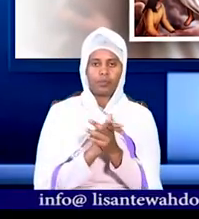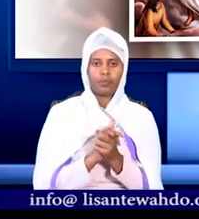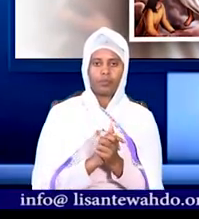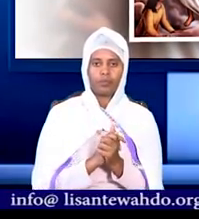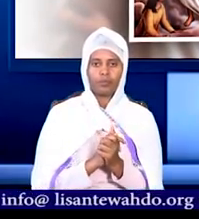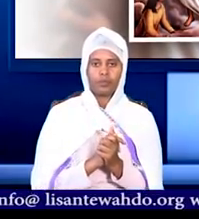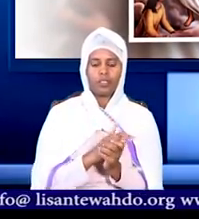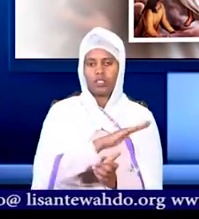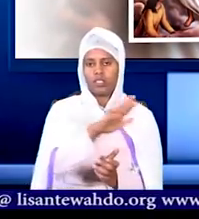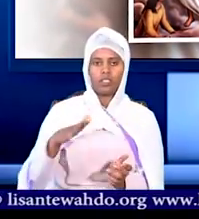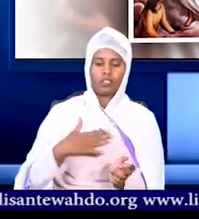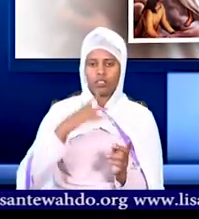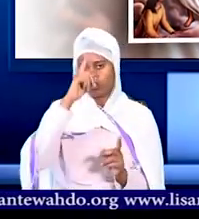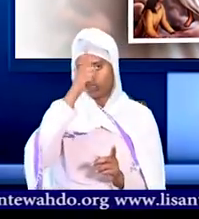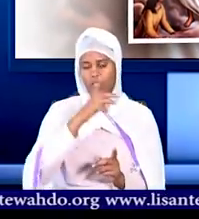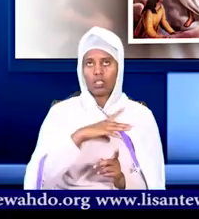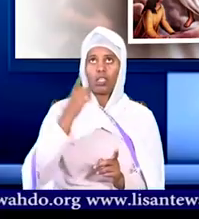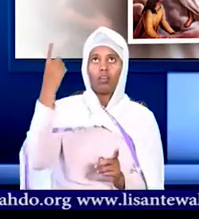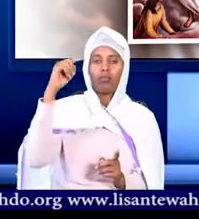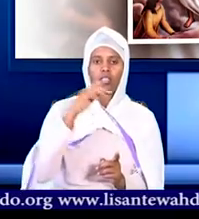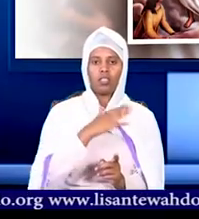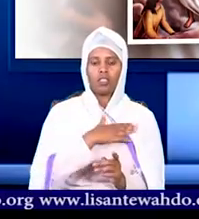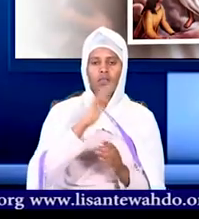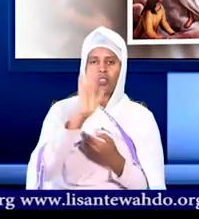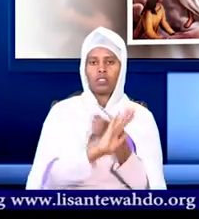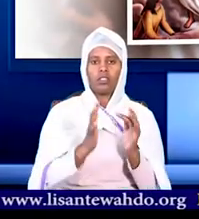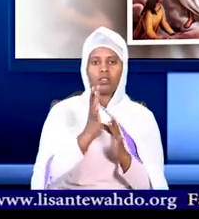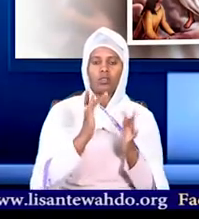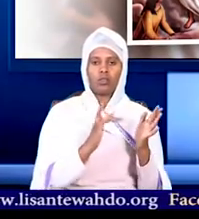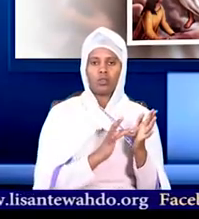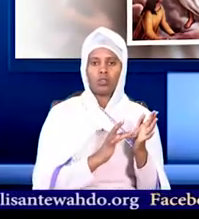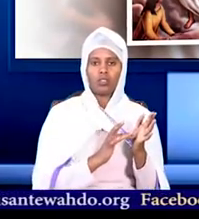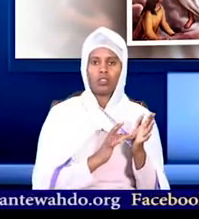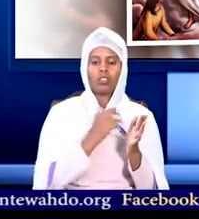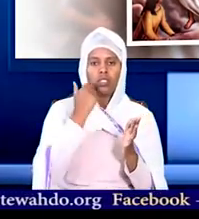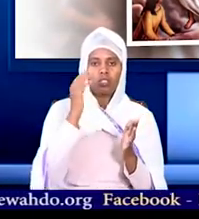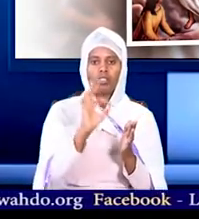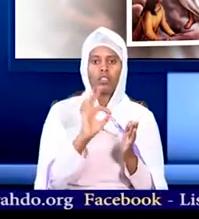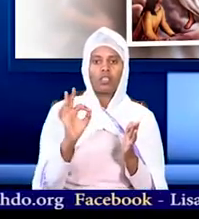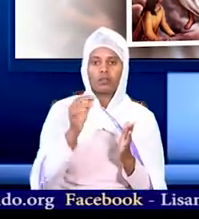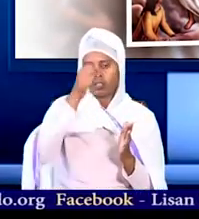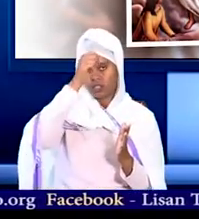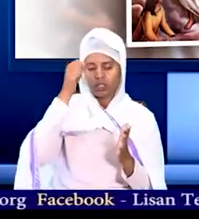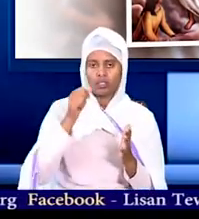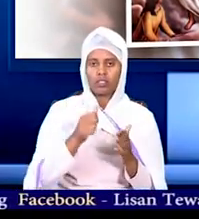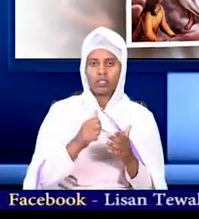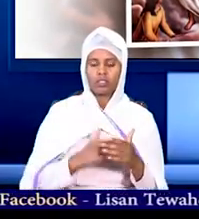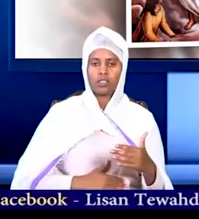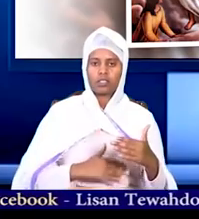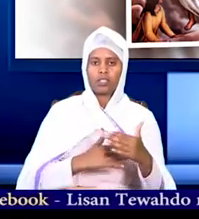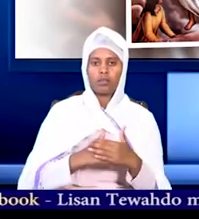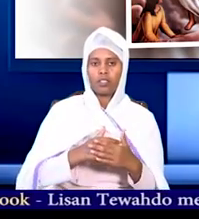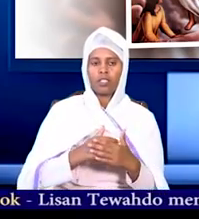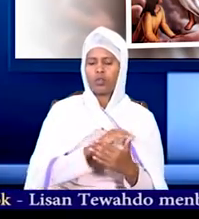دي تمرتزي نحنا خانو ردو أخلنا قويتانا أملاخنا المرحانينا يذكروا تسمت عن إلة عرب